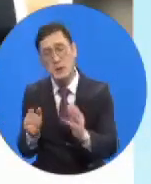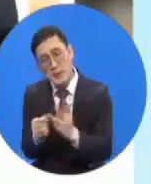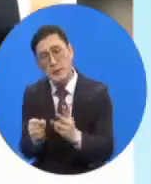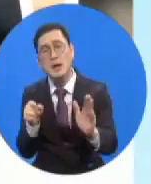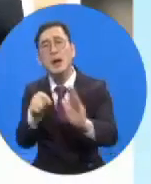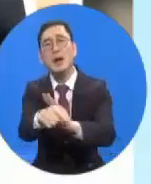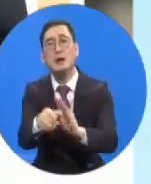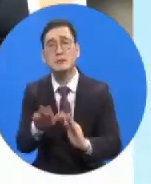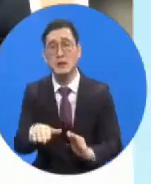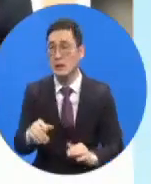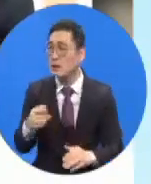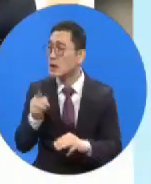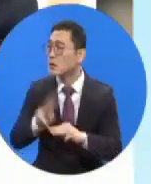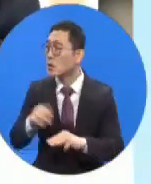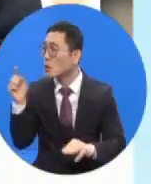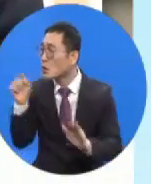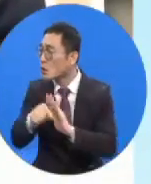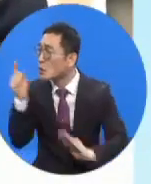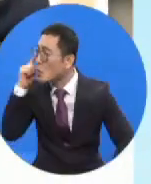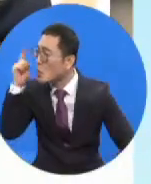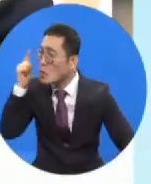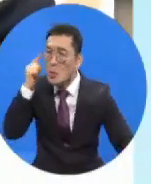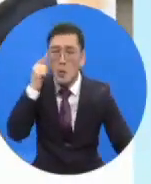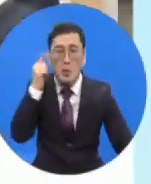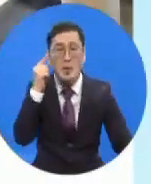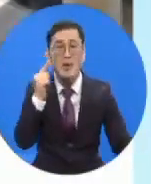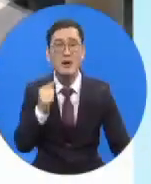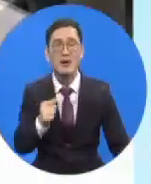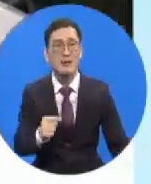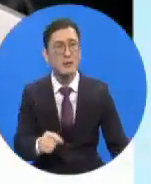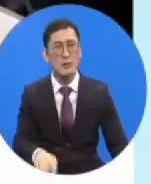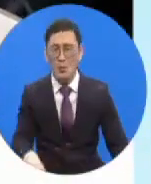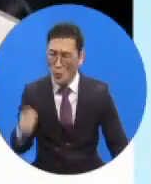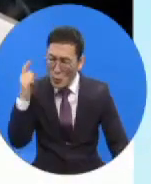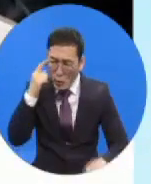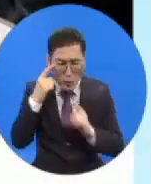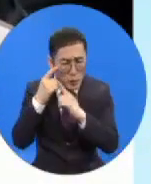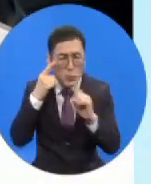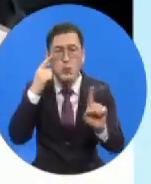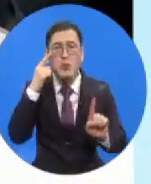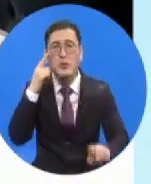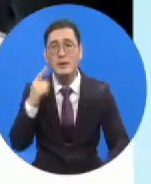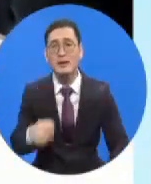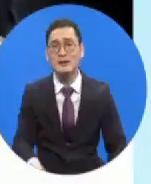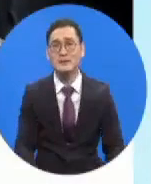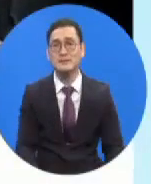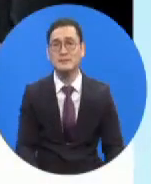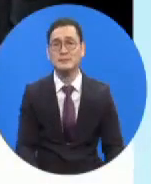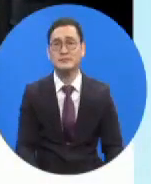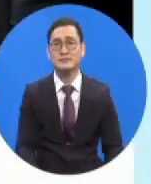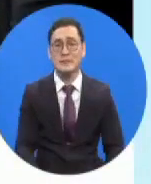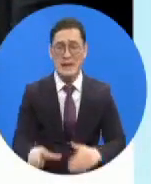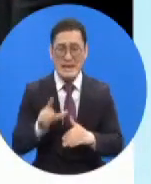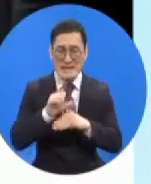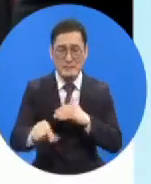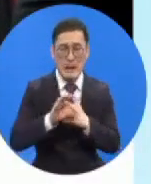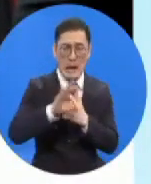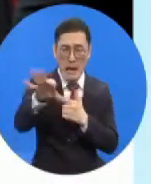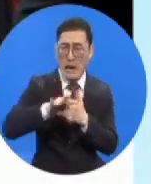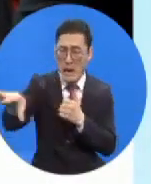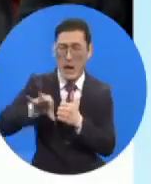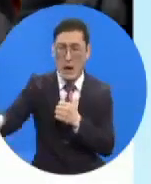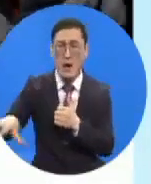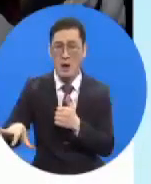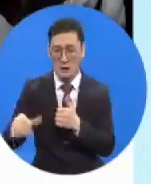검찰에서 20년 넘게 일을 하셨단 말이에요. 일을 했었는데 그 다음에 이제 같이 일하던 사람들을 다 지방으로 보냈던 거는 윤석열